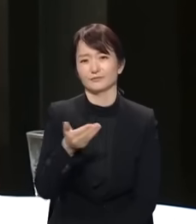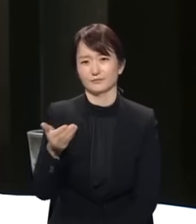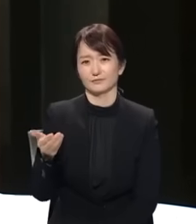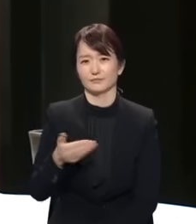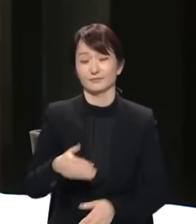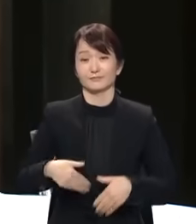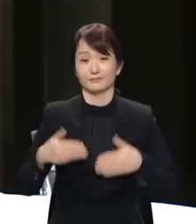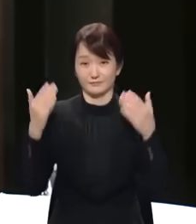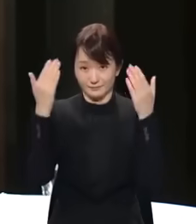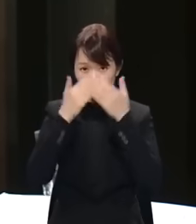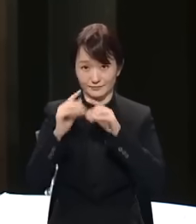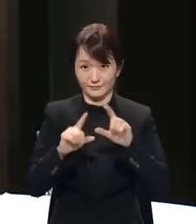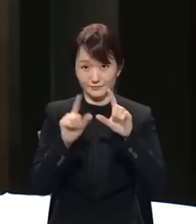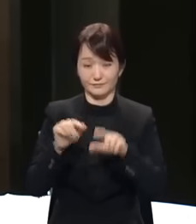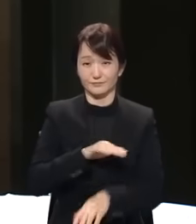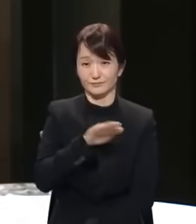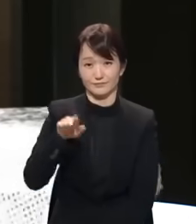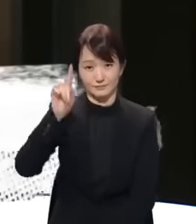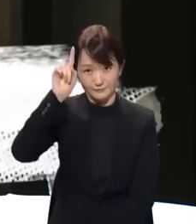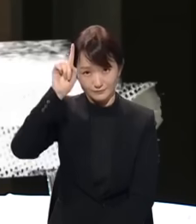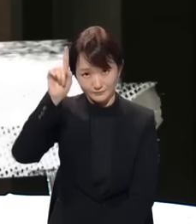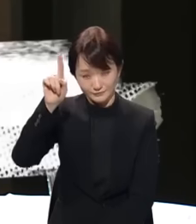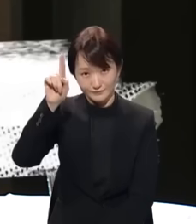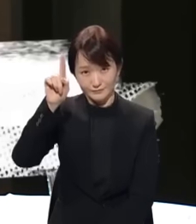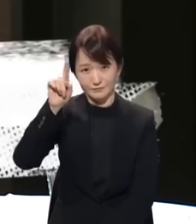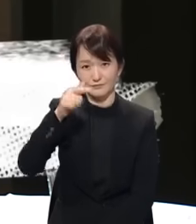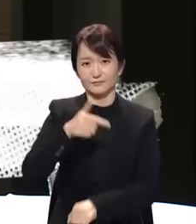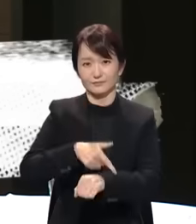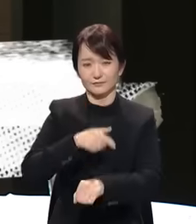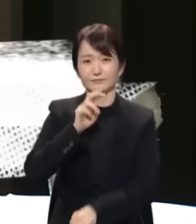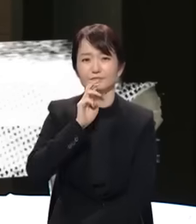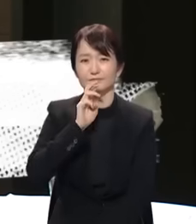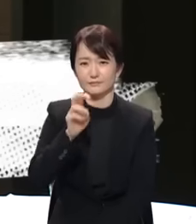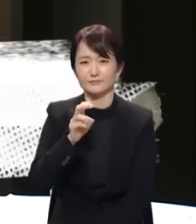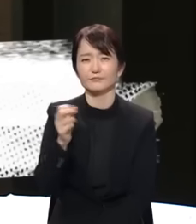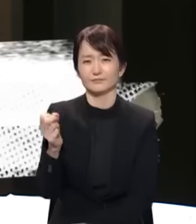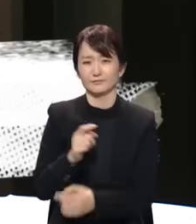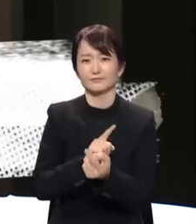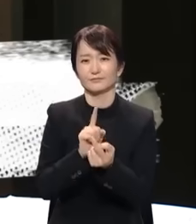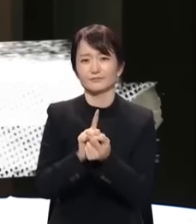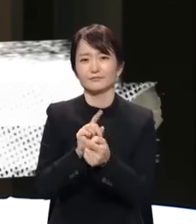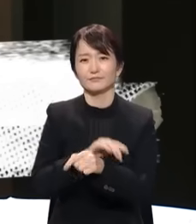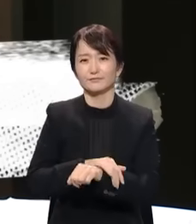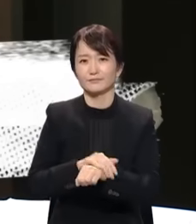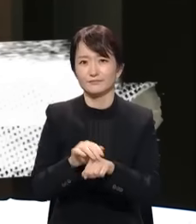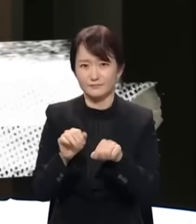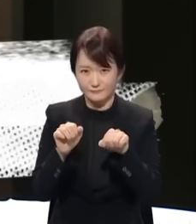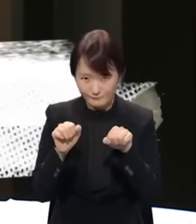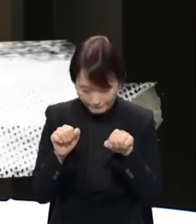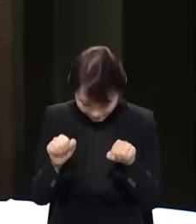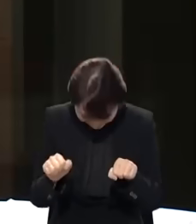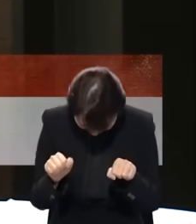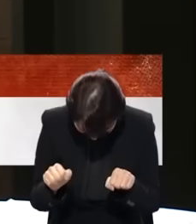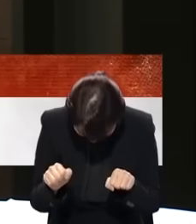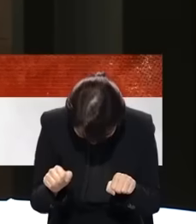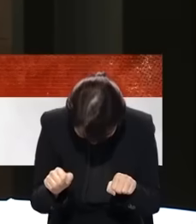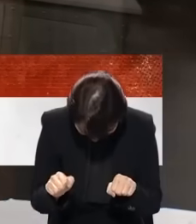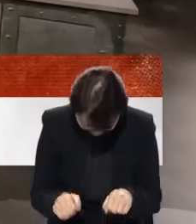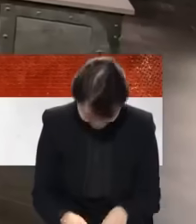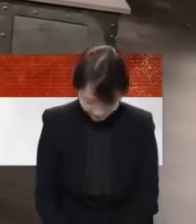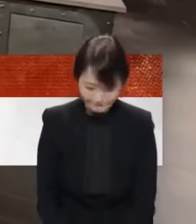가족 여러분, 따뜻한 밤 보내시고요. 저희는 내일도 별이 6개 반, 사반 6반 저녁 6시 반에 다시 옵니다. 안녕히 계십시오.